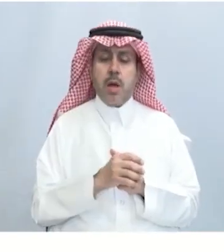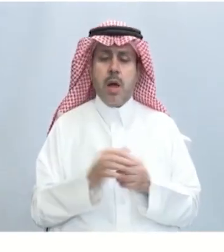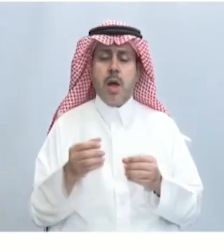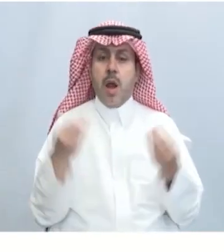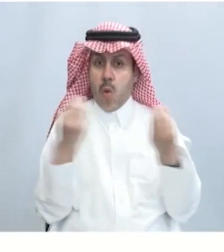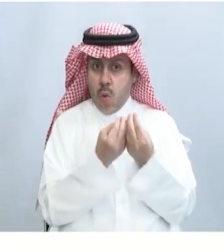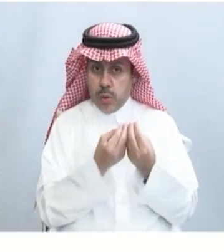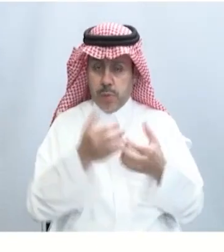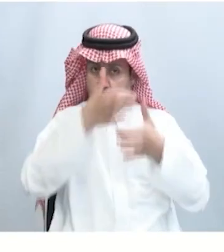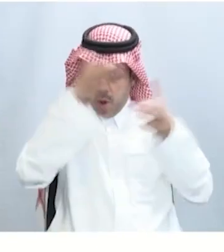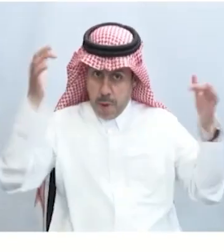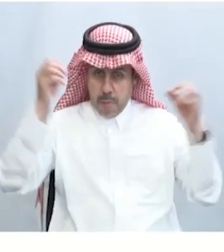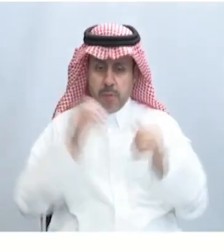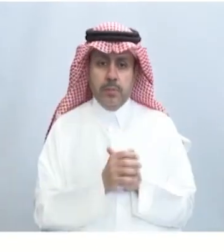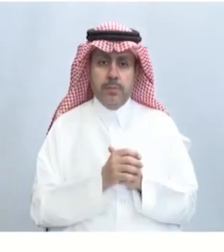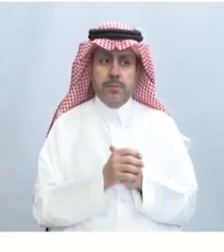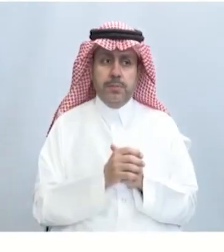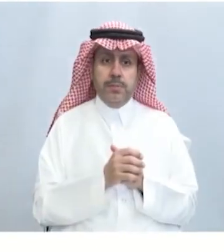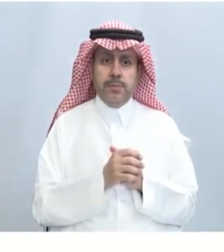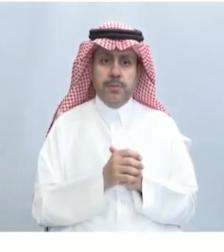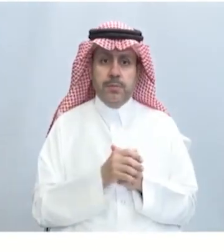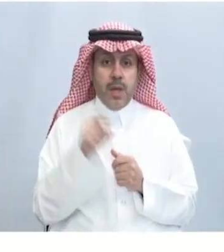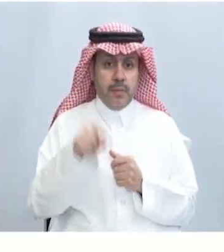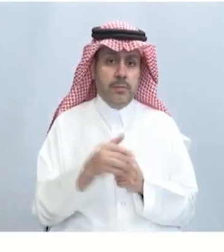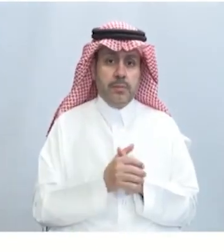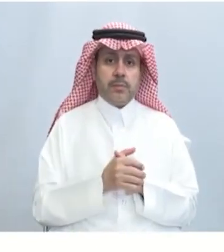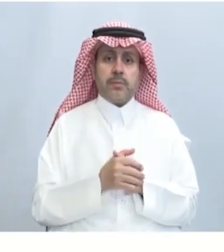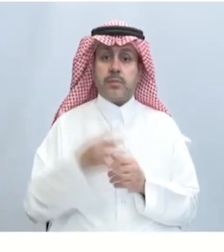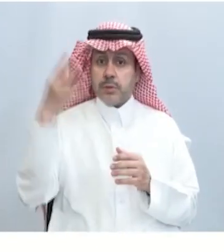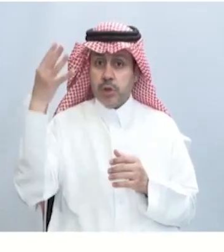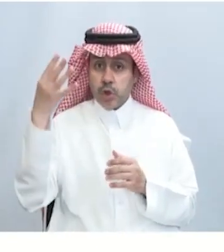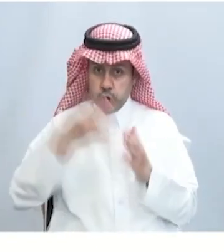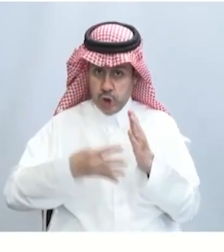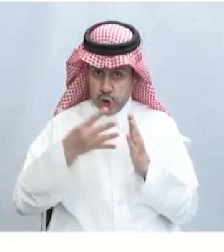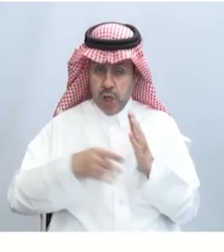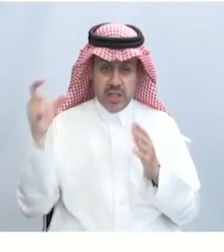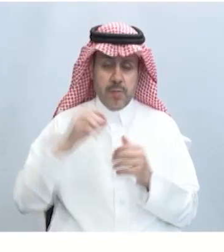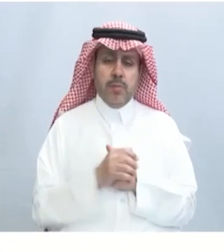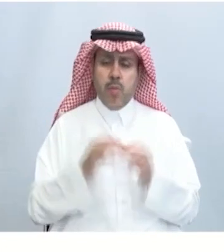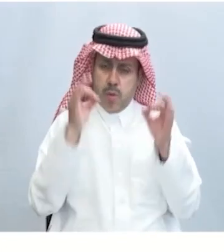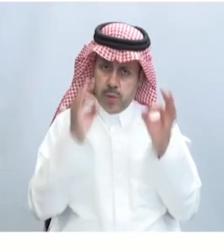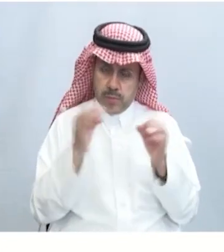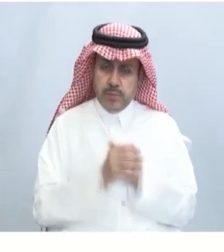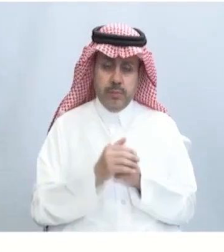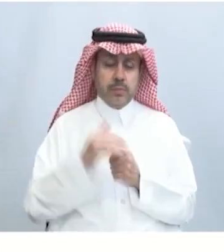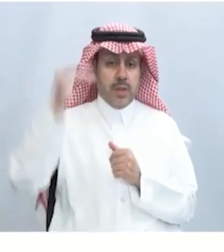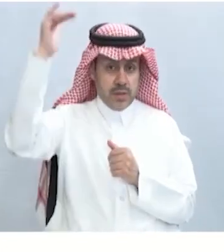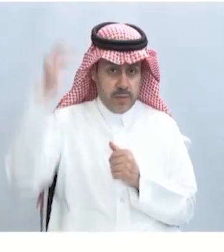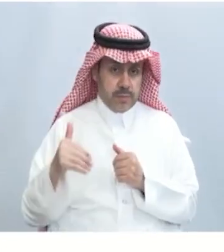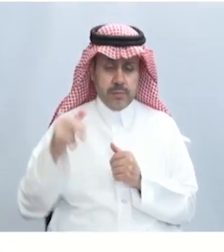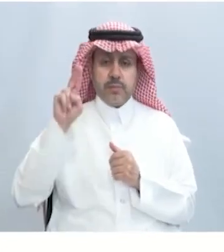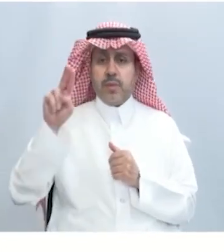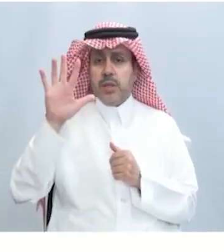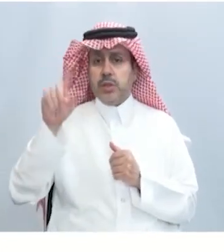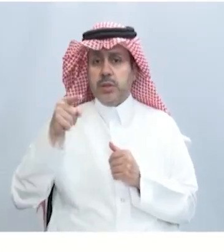العلماء المعتبرون هذه الشريعه الاسلاميه لابد ان تكون نزل فيها تشريع من